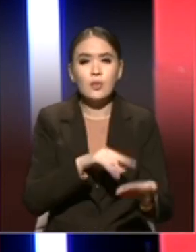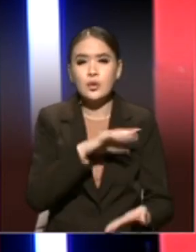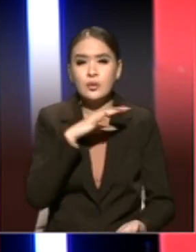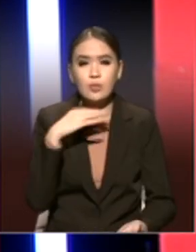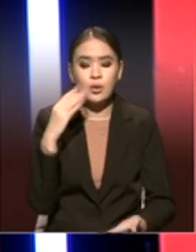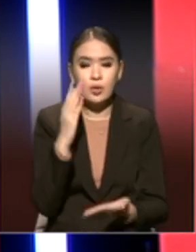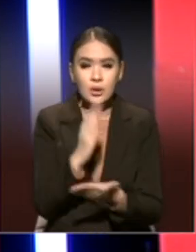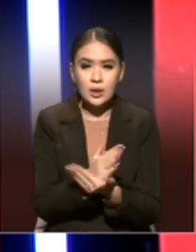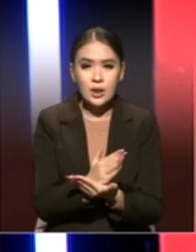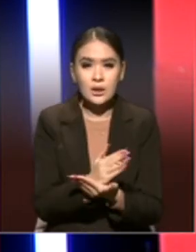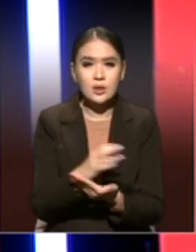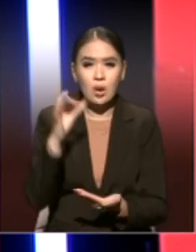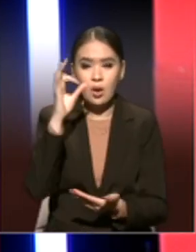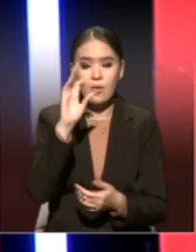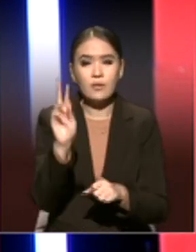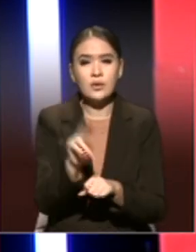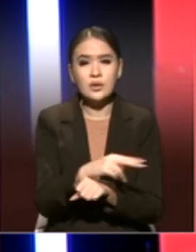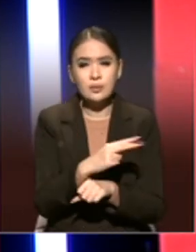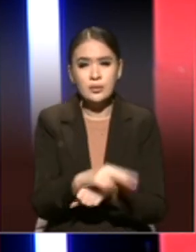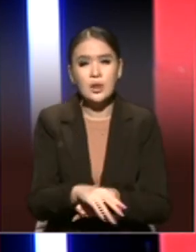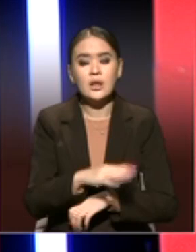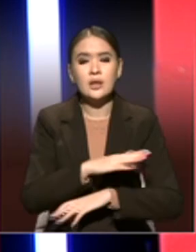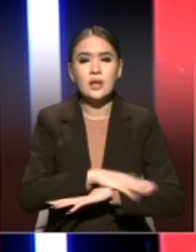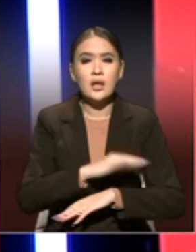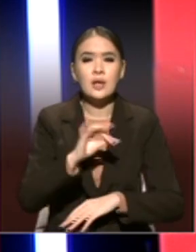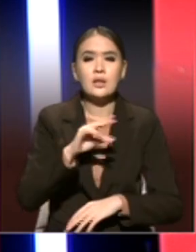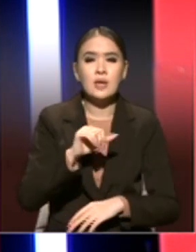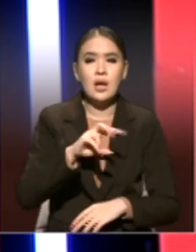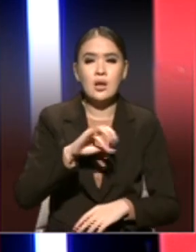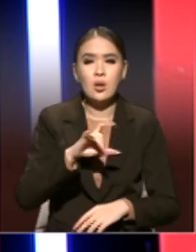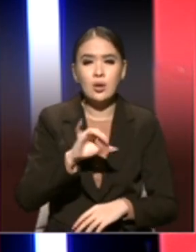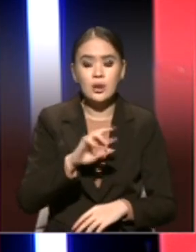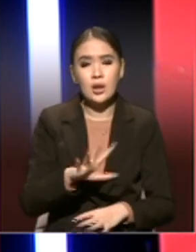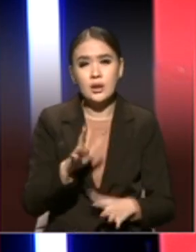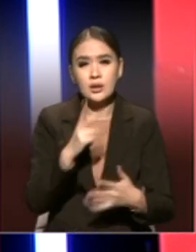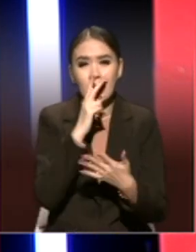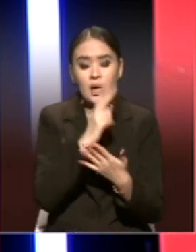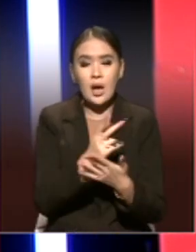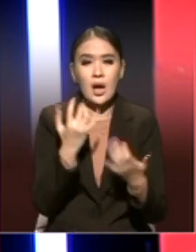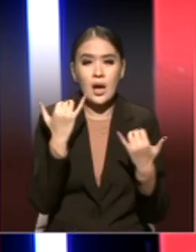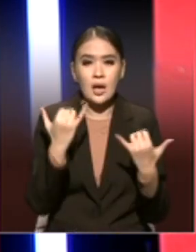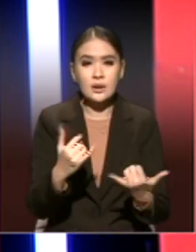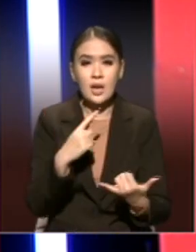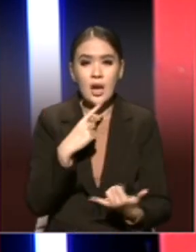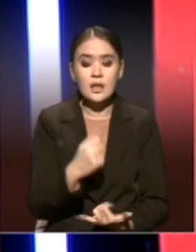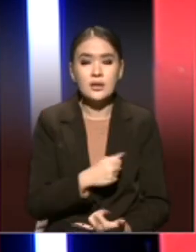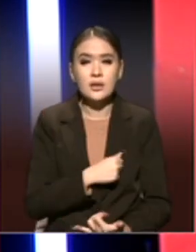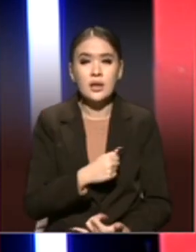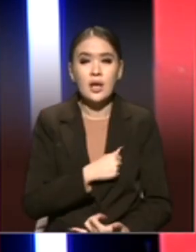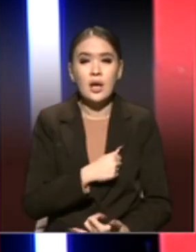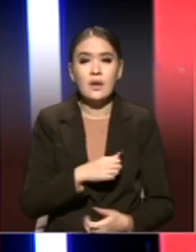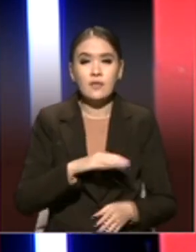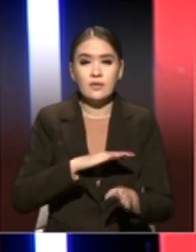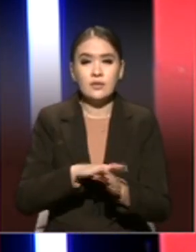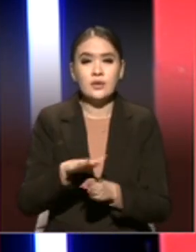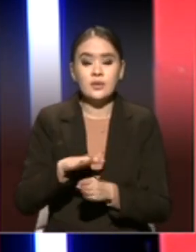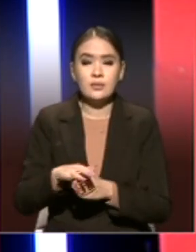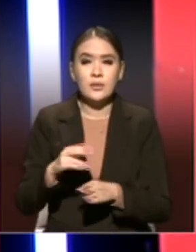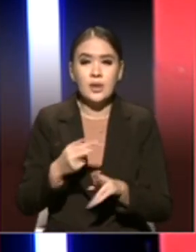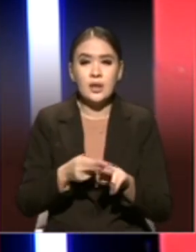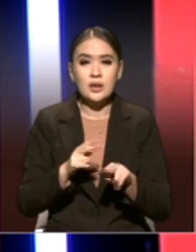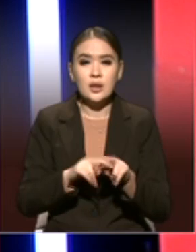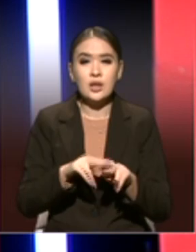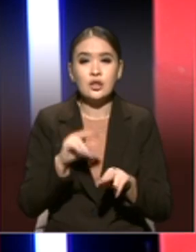Осы ұлттық тәрбиеге қатысты, ұлттық идеология. Былай қарап тұрсаңыздар, қазіргі әскерде қызмет отан алдындағы борыштан